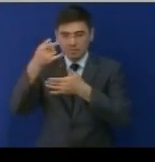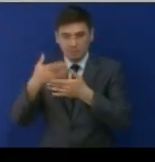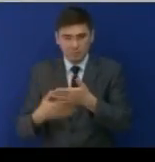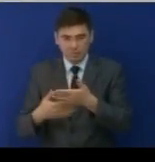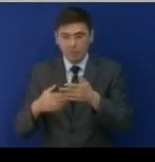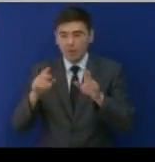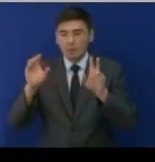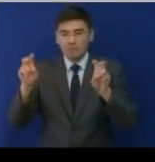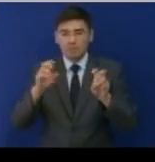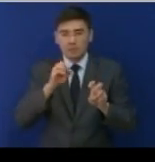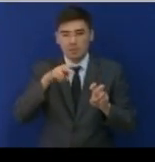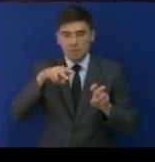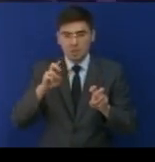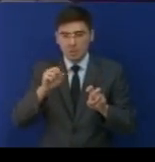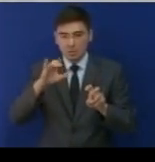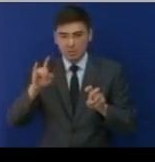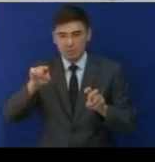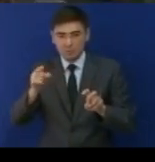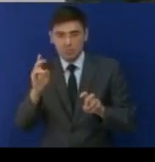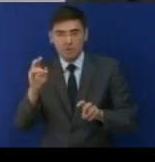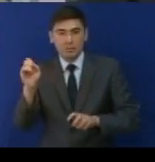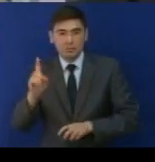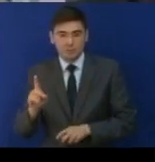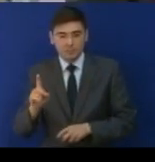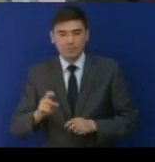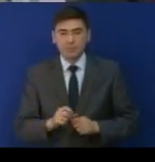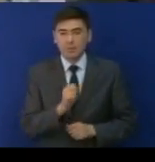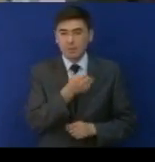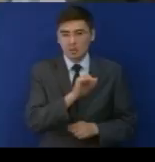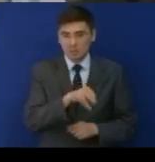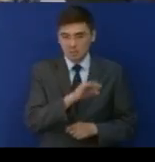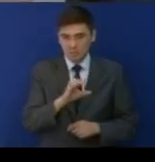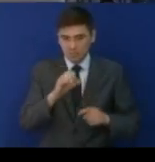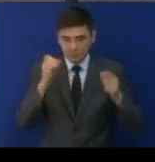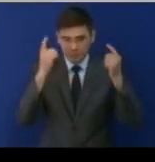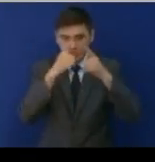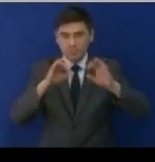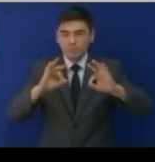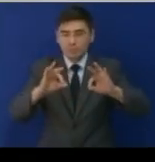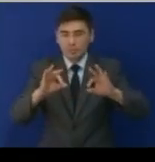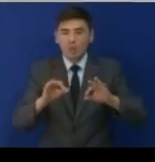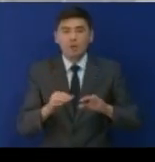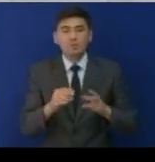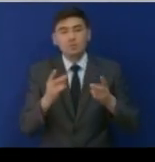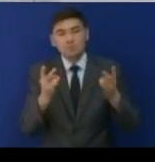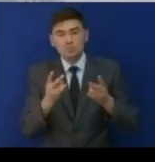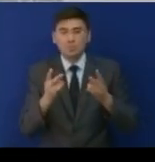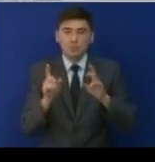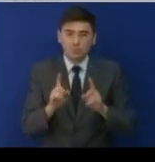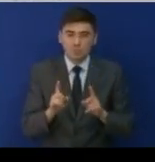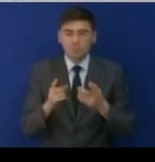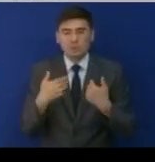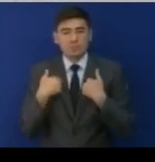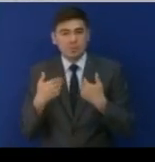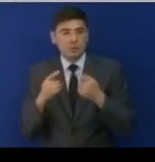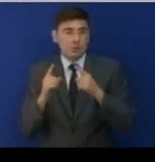названием elbasa.kz. Пресс-секретарь Елбасы Айдос Укибаев призвал интернет-пользователей направлять комментарии и предложения на